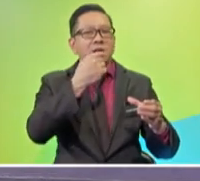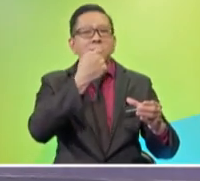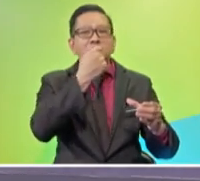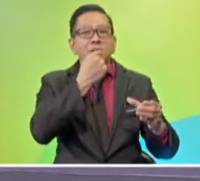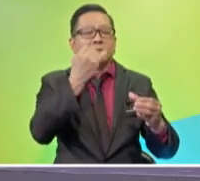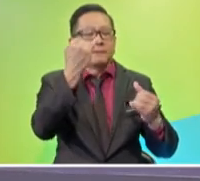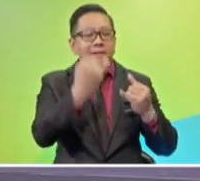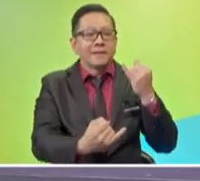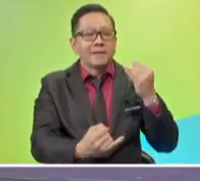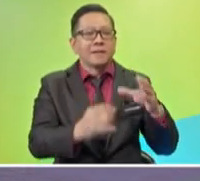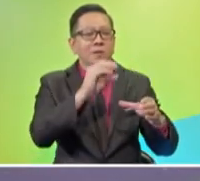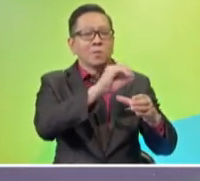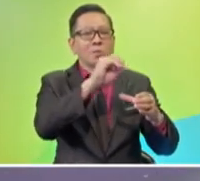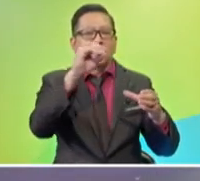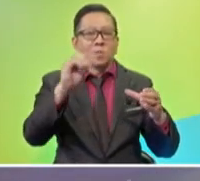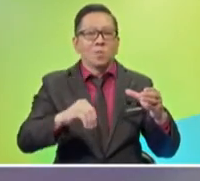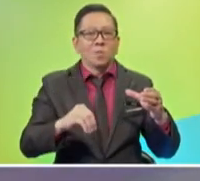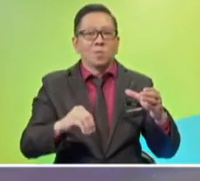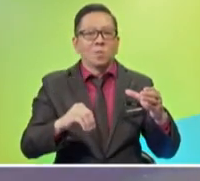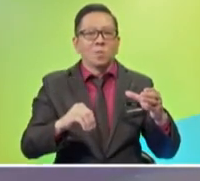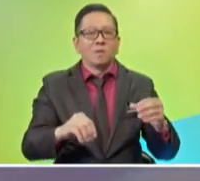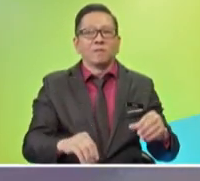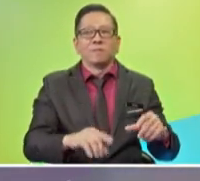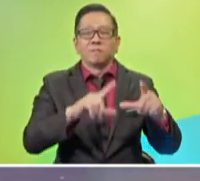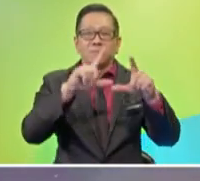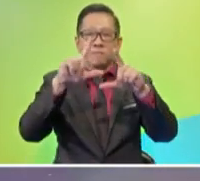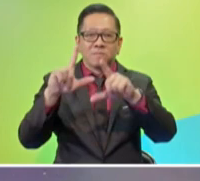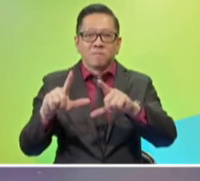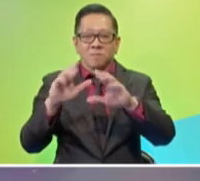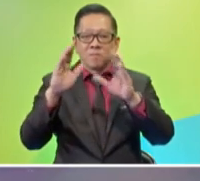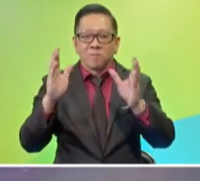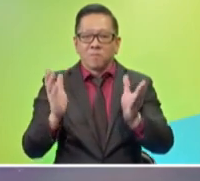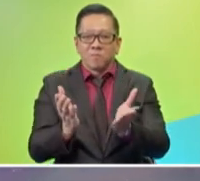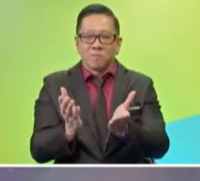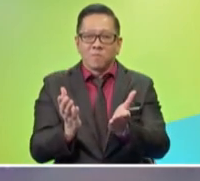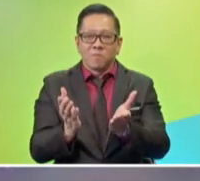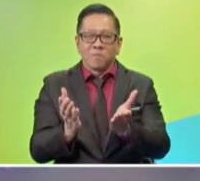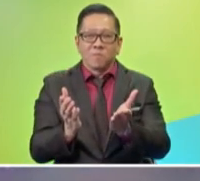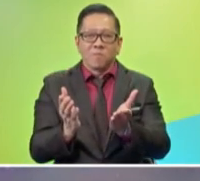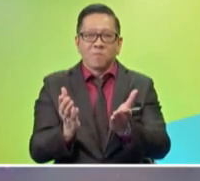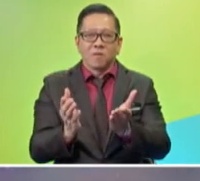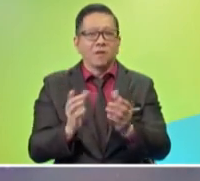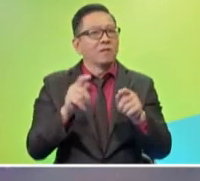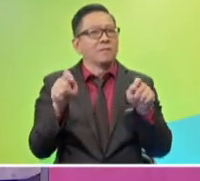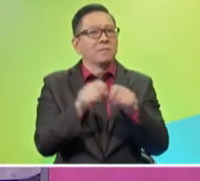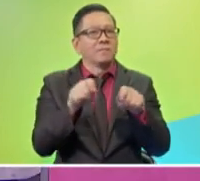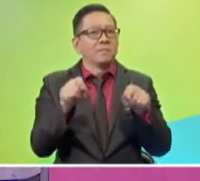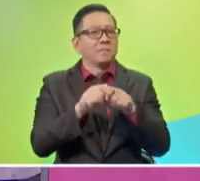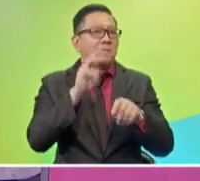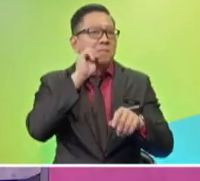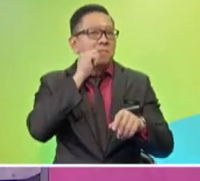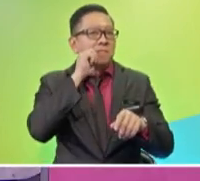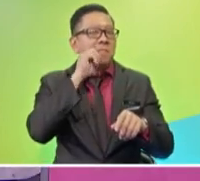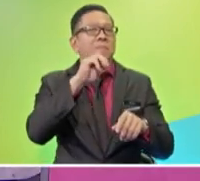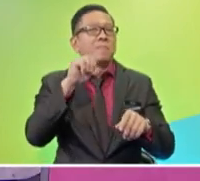terakhir. Okey. Jom letak di sini. Betul. Okey, jadi seperti mana yang Mira dan murid-murid di